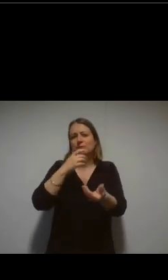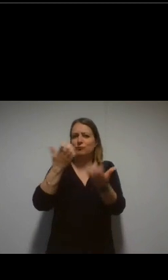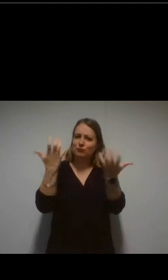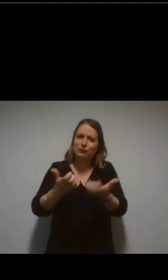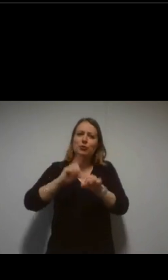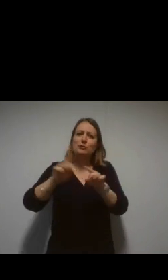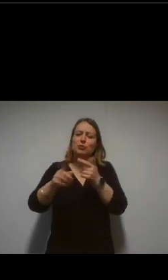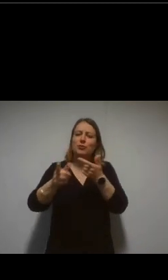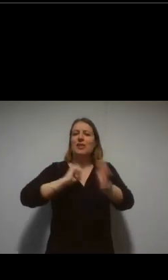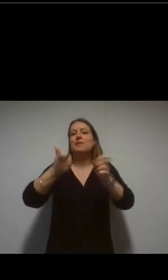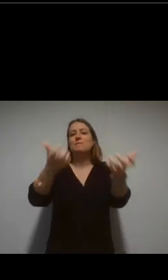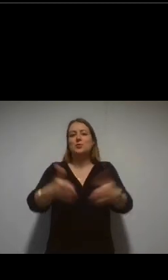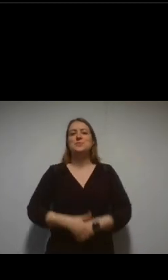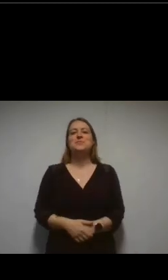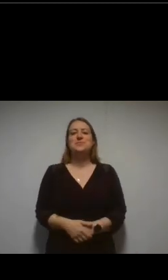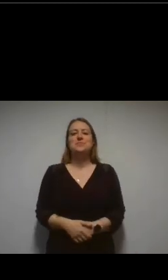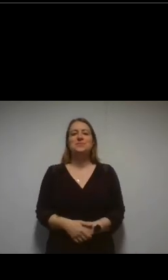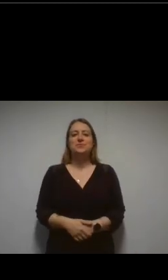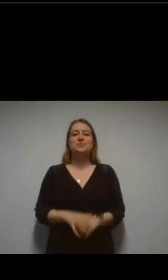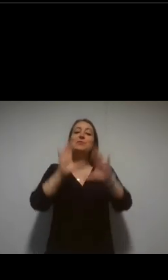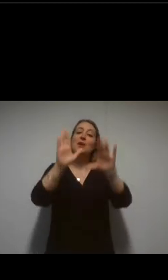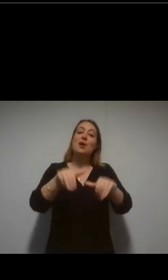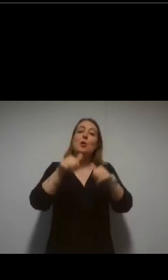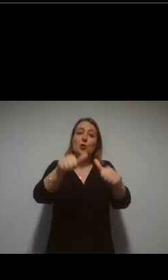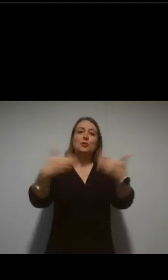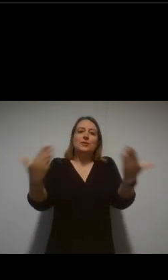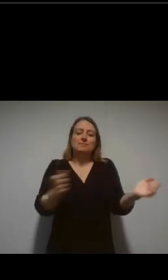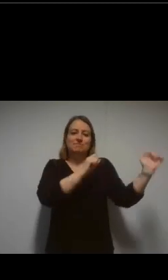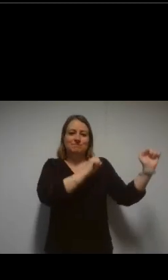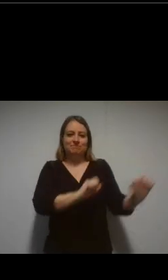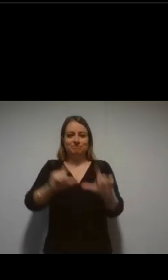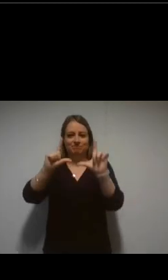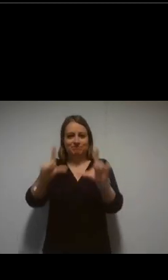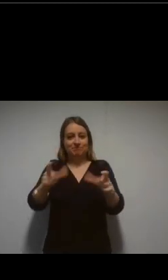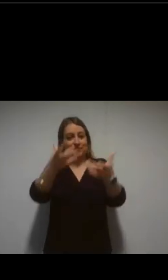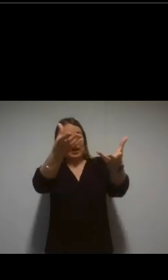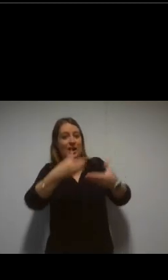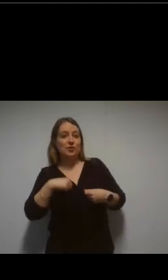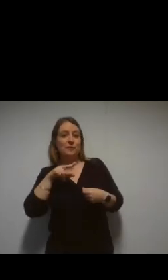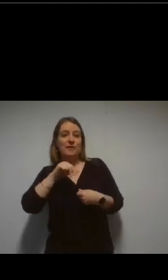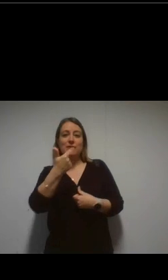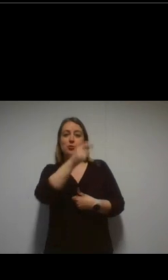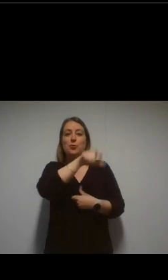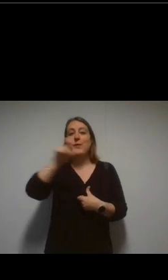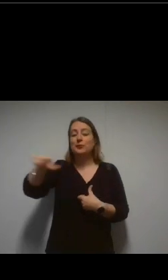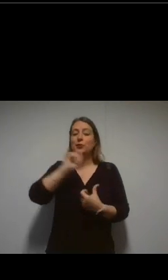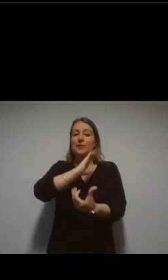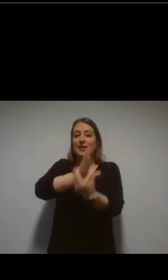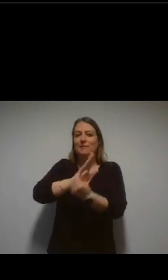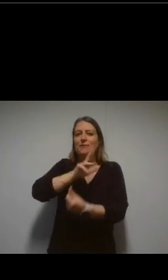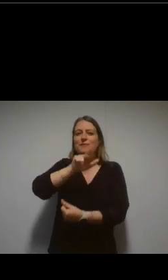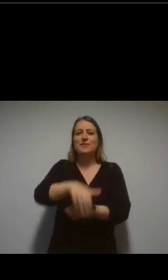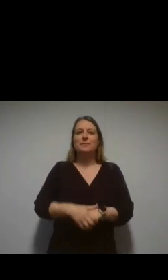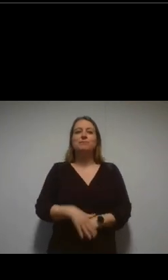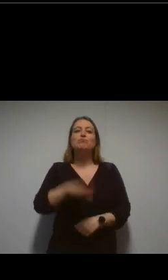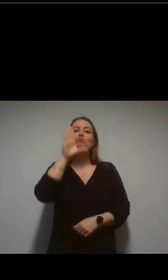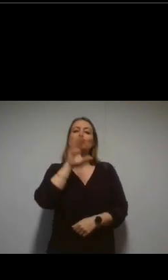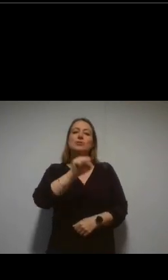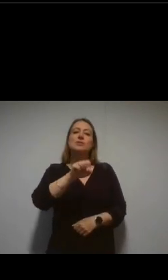On va continuer et nous allons du coup accueillir nos intervenantes du jour. Est-ce que du coup